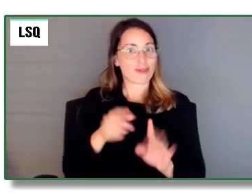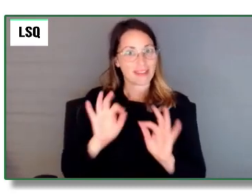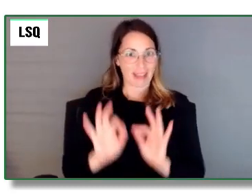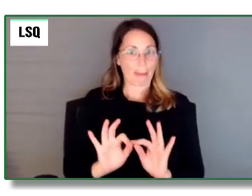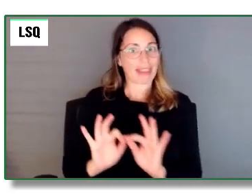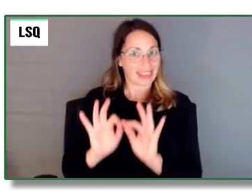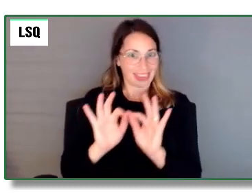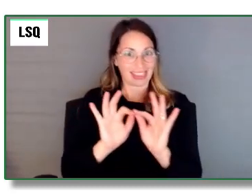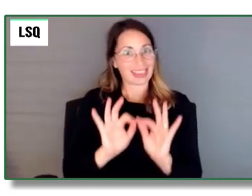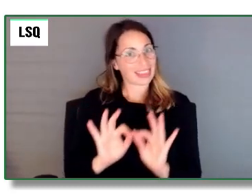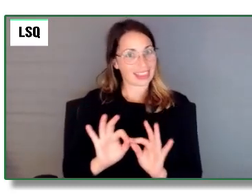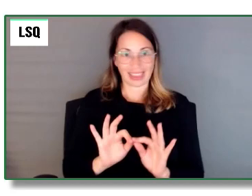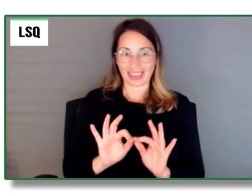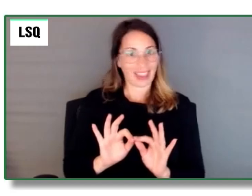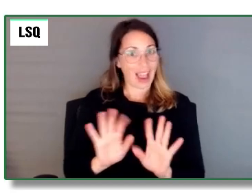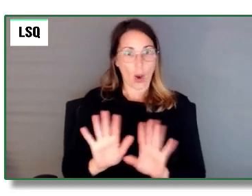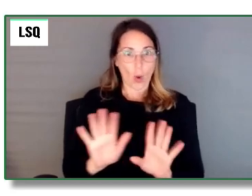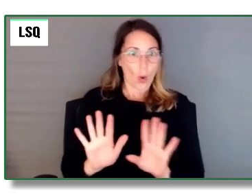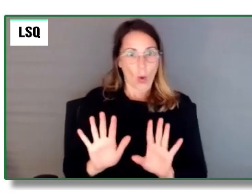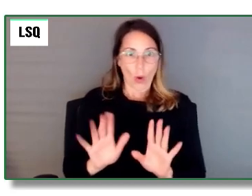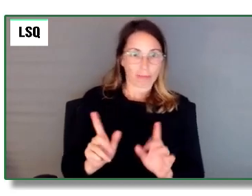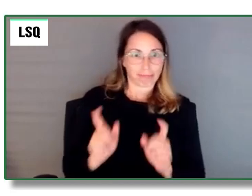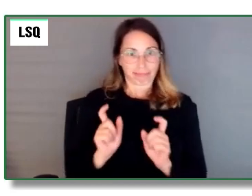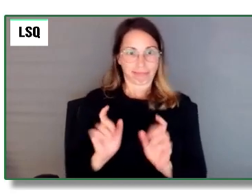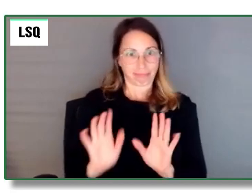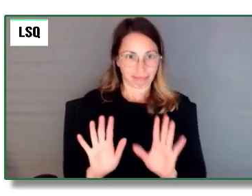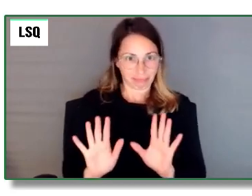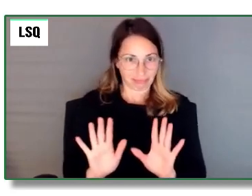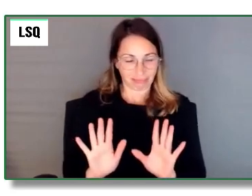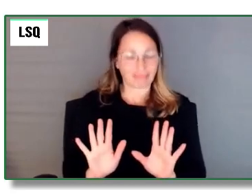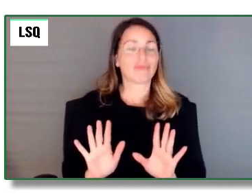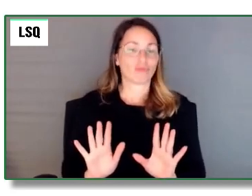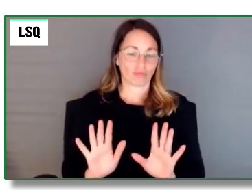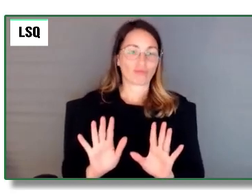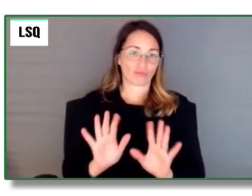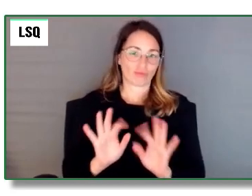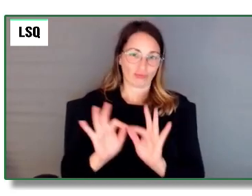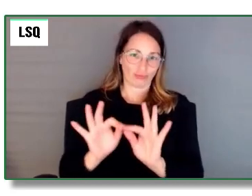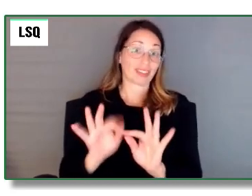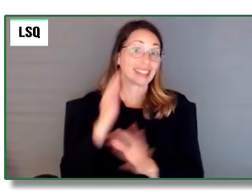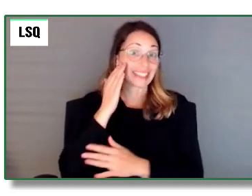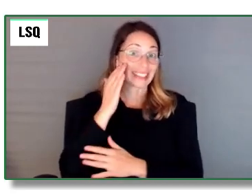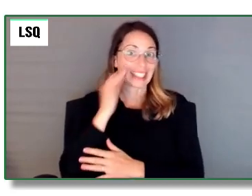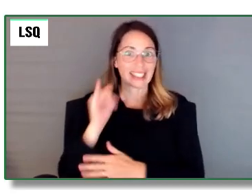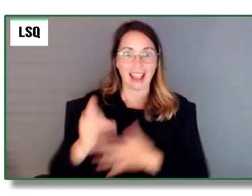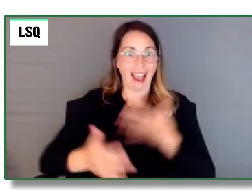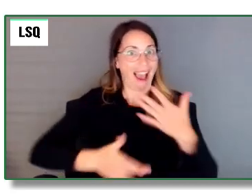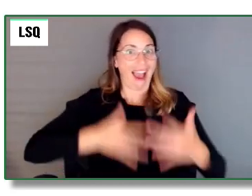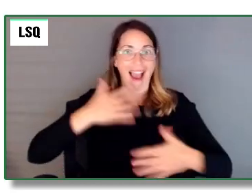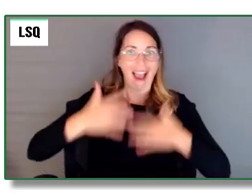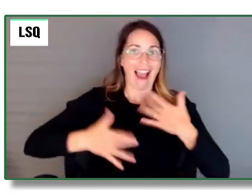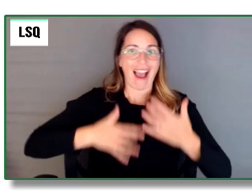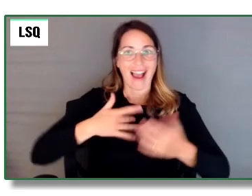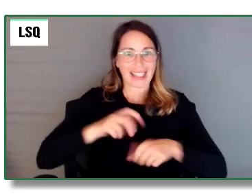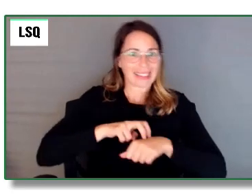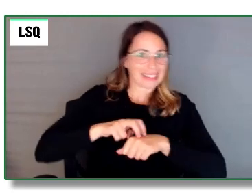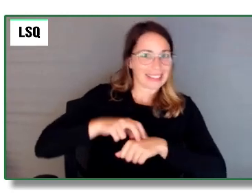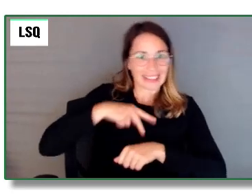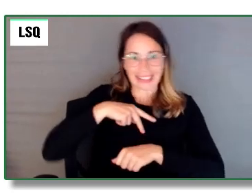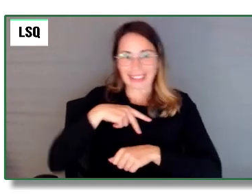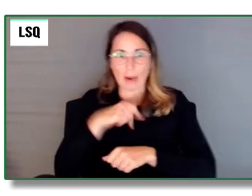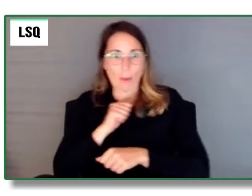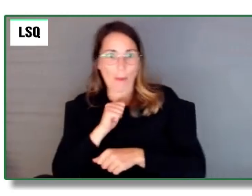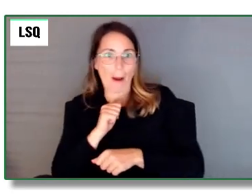suivre. Et je sais que lorsque je m'emballe, lorsque je suis un peu stressée, je commence à parler très rapidement. Je vais faire mon possible